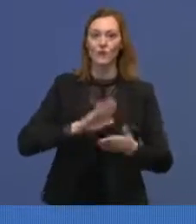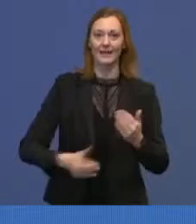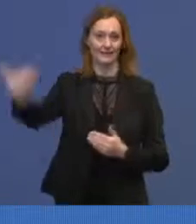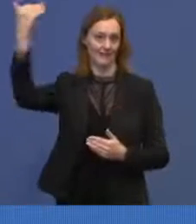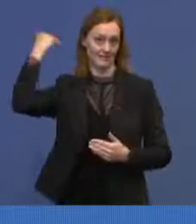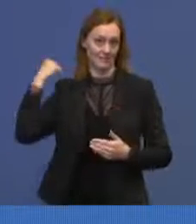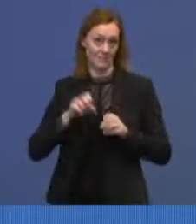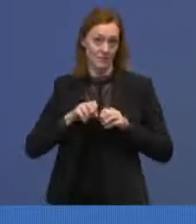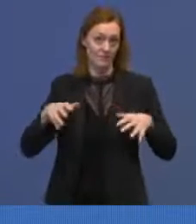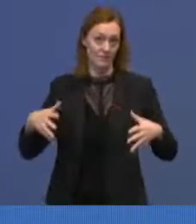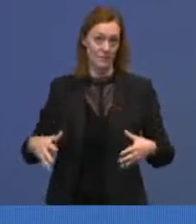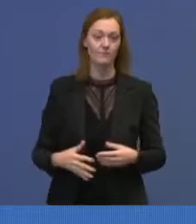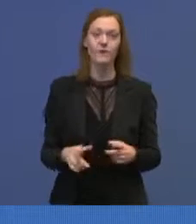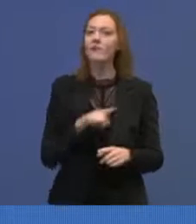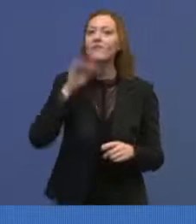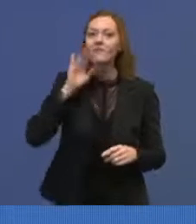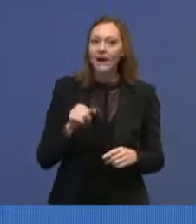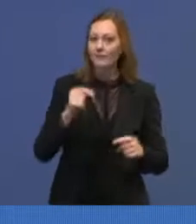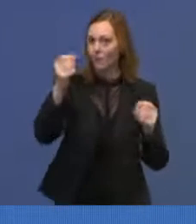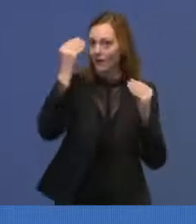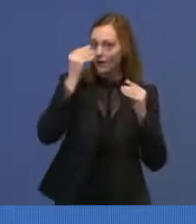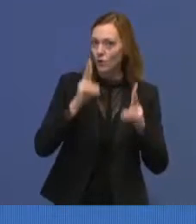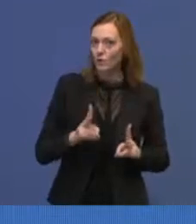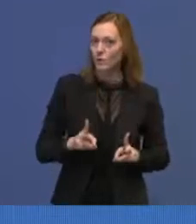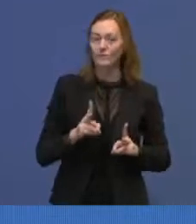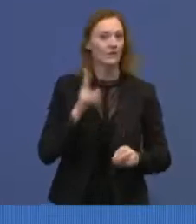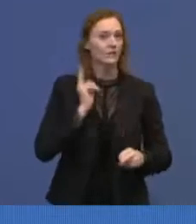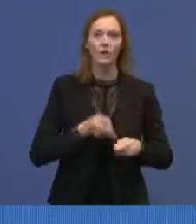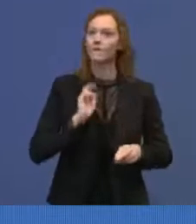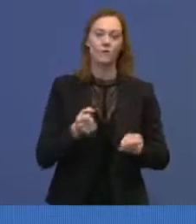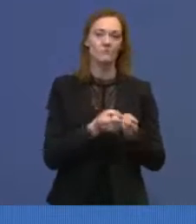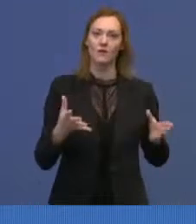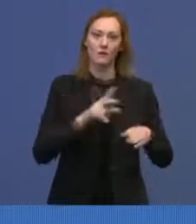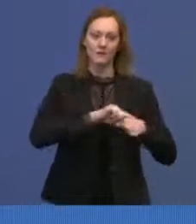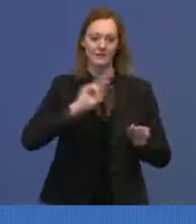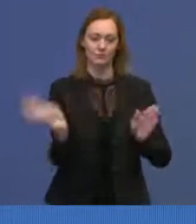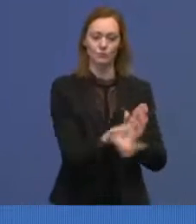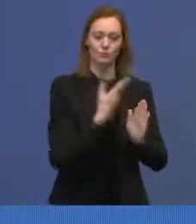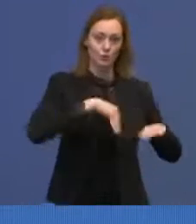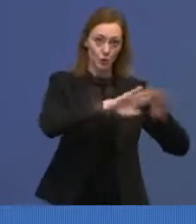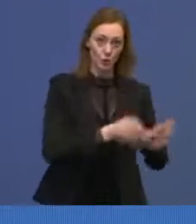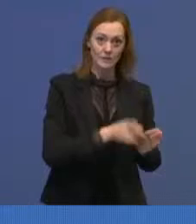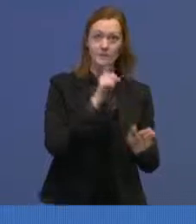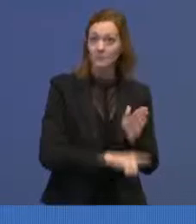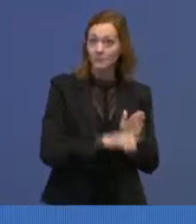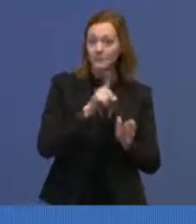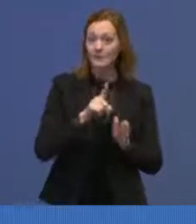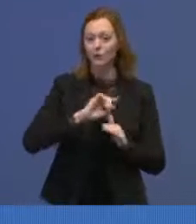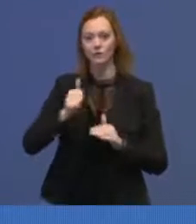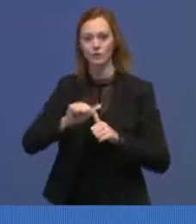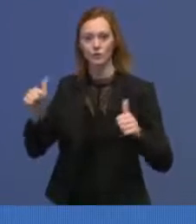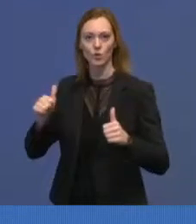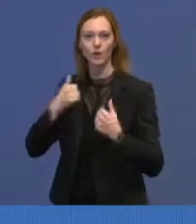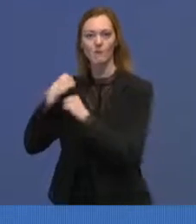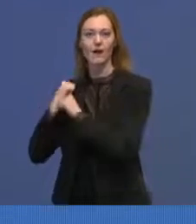karnaa isqaadsiinta oo badata. laakiin sida aynu ognahay ma awoodno in bukaan badan hal mar cisbitaalada la dhigo ama in culays badan ku yimaado